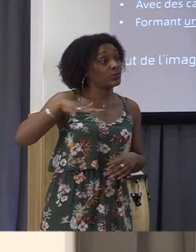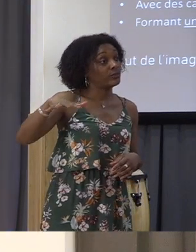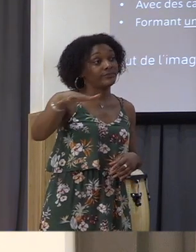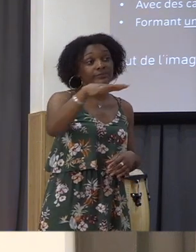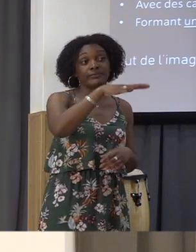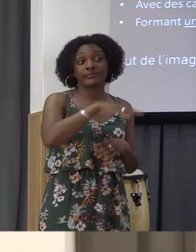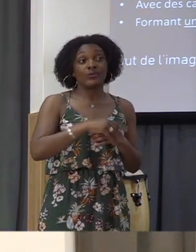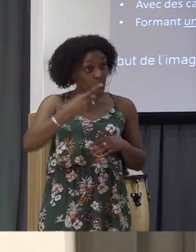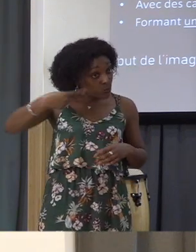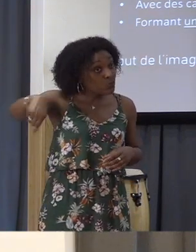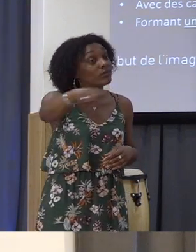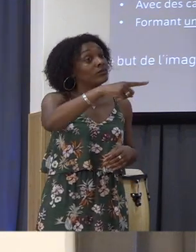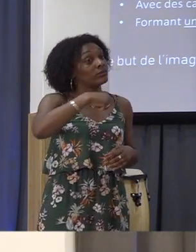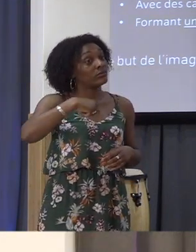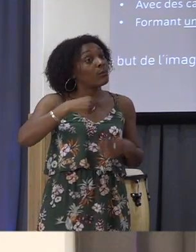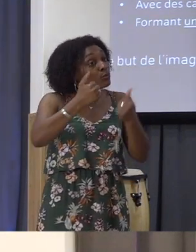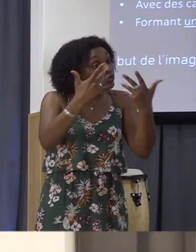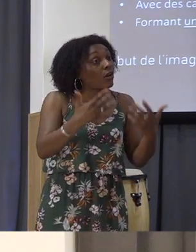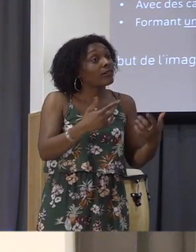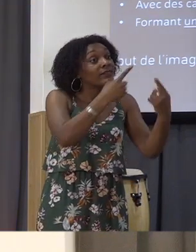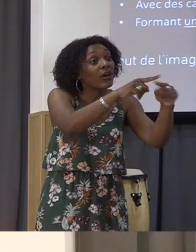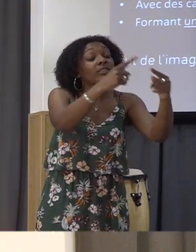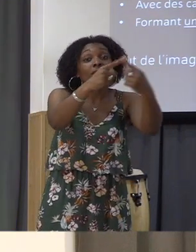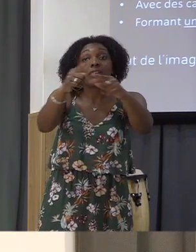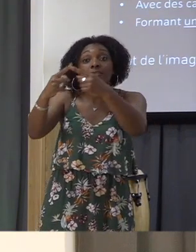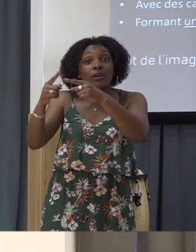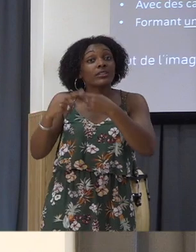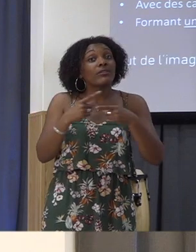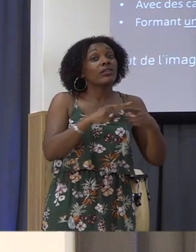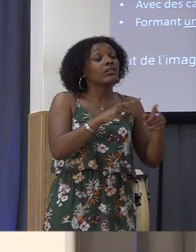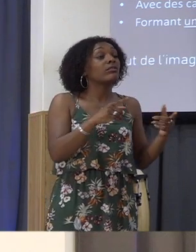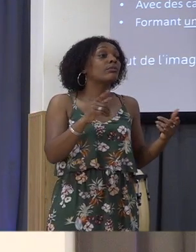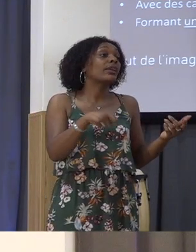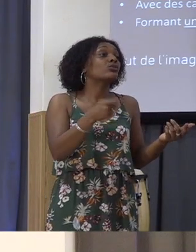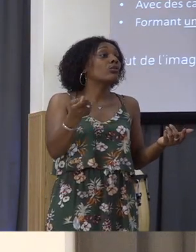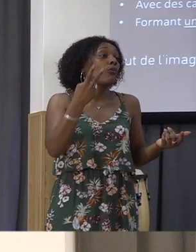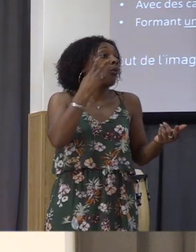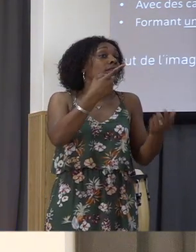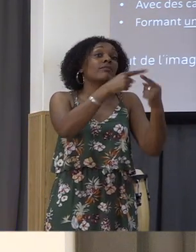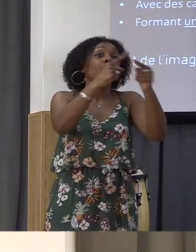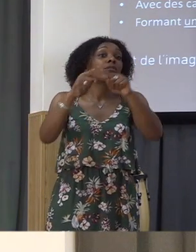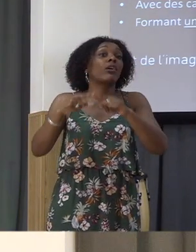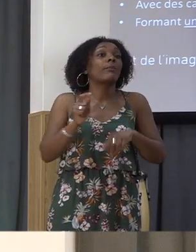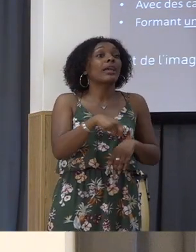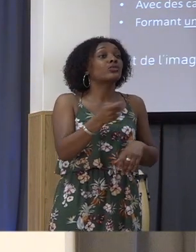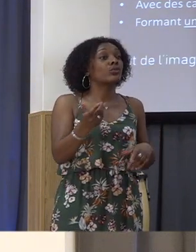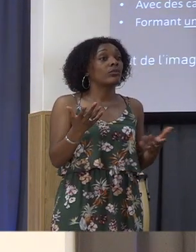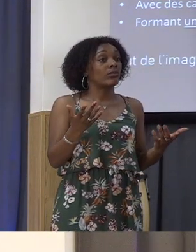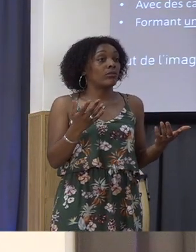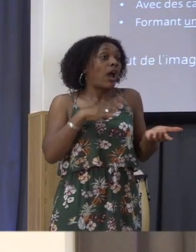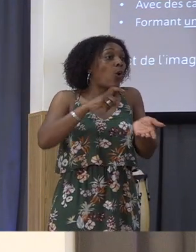Cela veut dire que nous sommes plusieurs. C'est une évidence. Cela veut dire que nous sommes